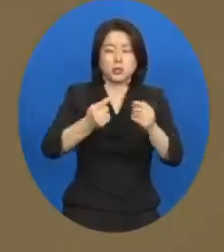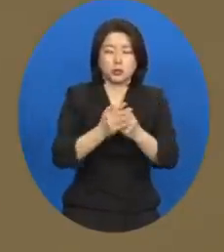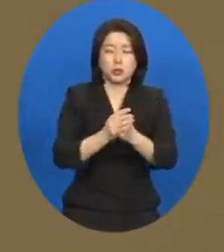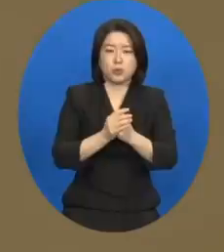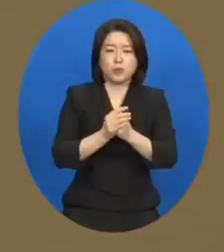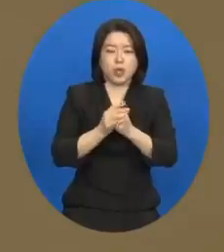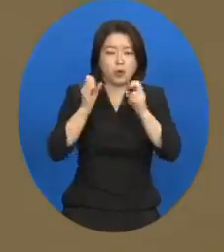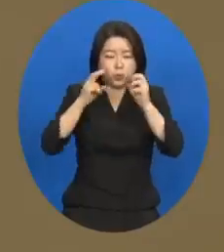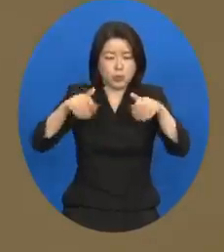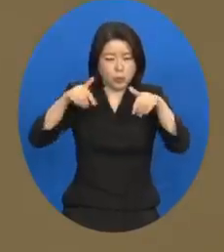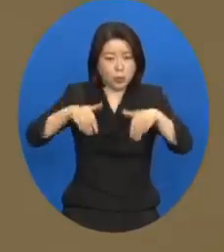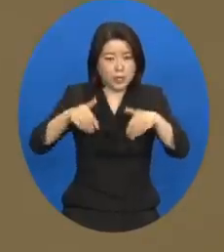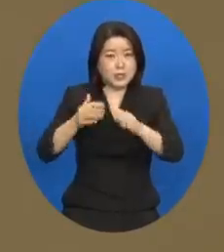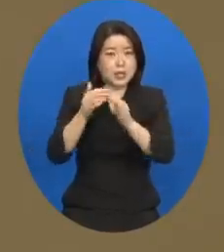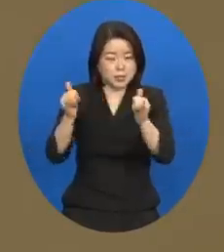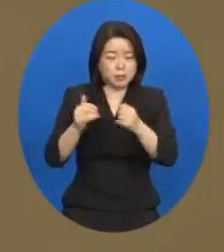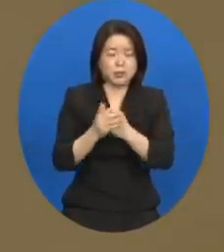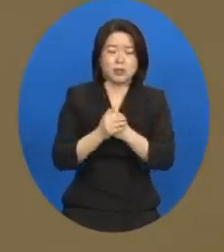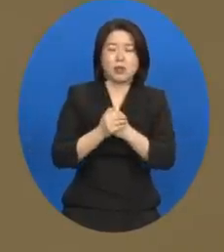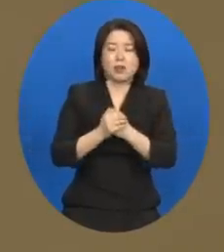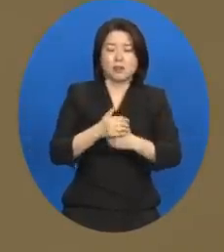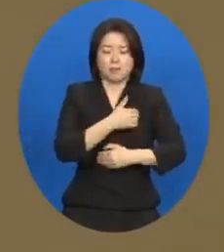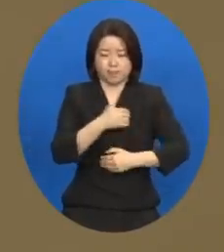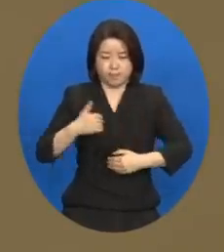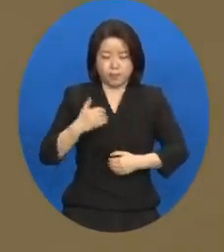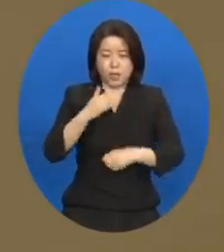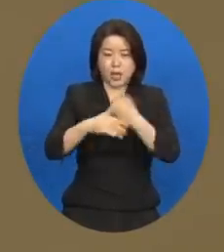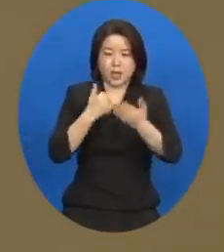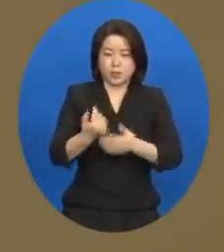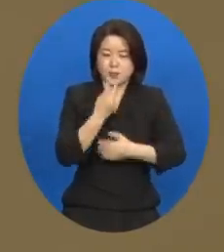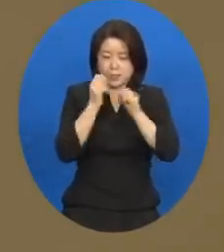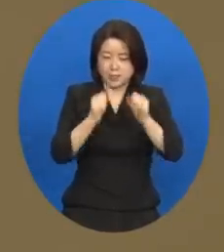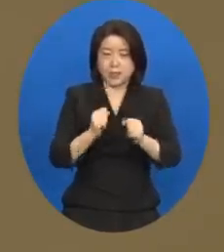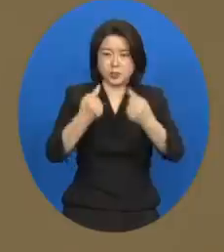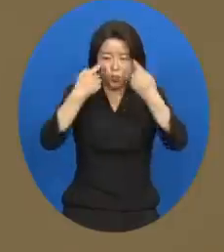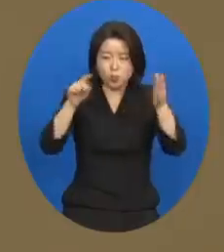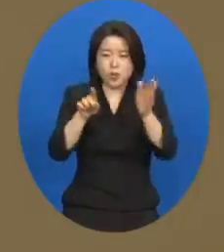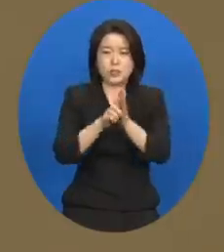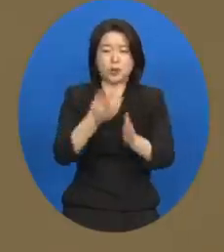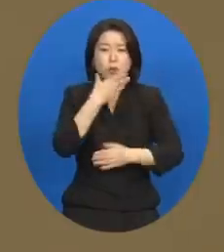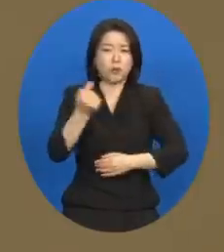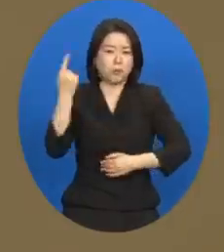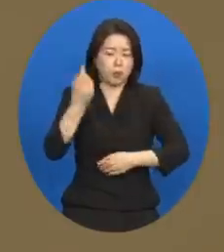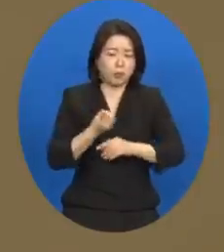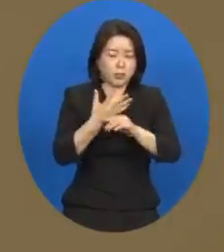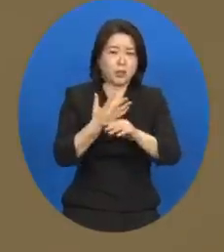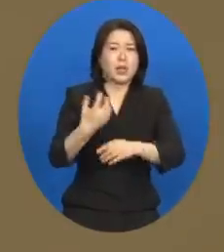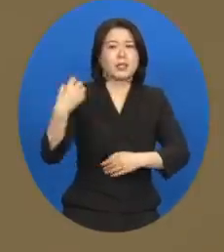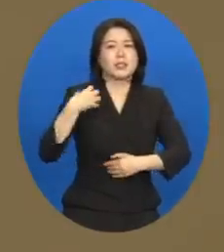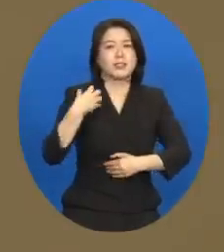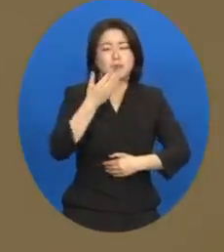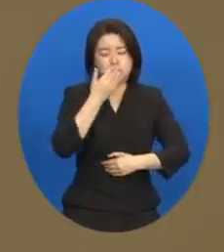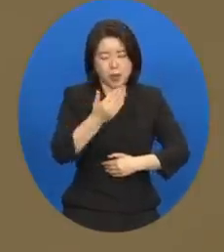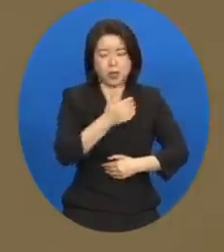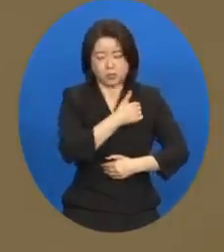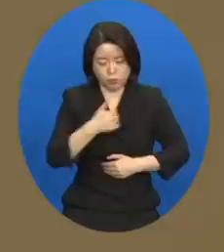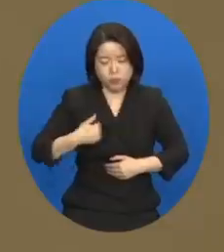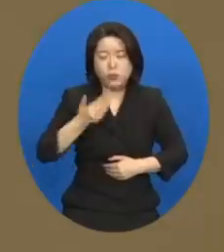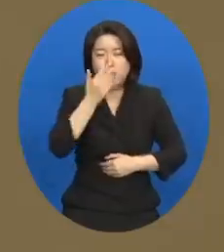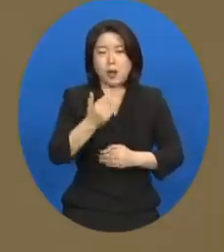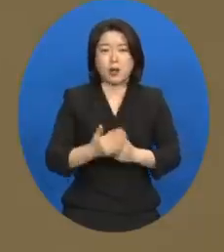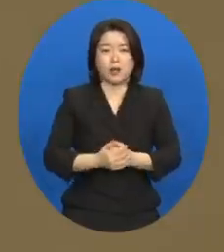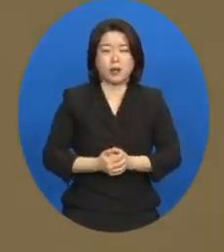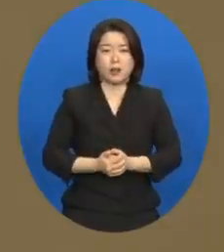당당하게 하나님 살아계심을 확신하고 복음을 전하는 사역을 감당할 수 있었다는 거예요.